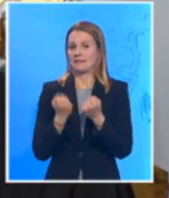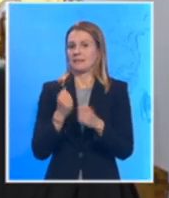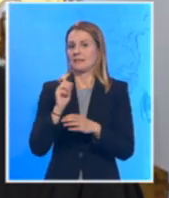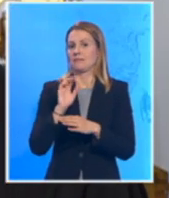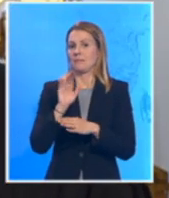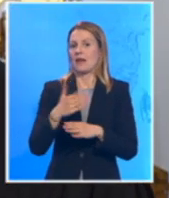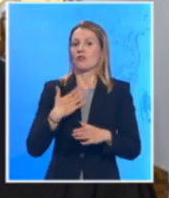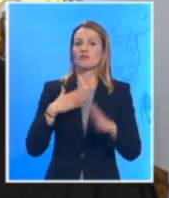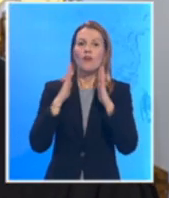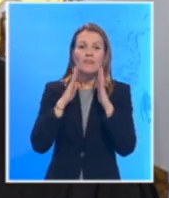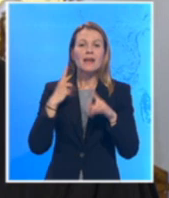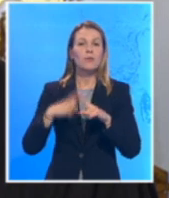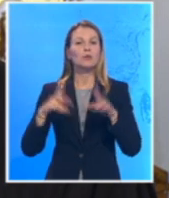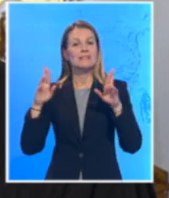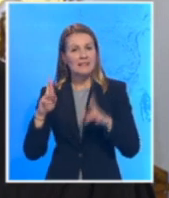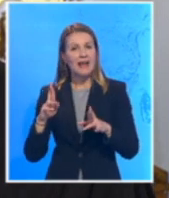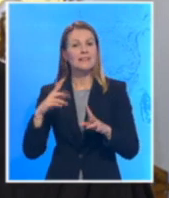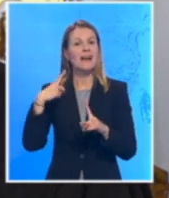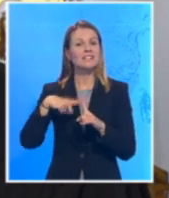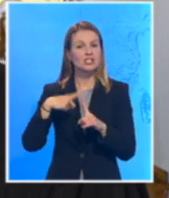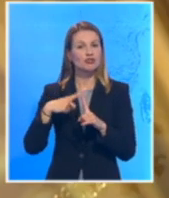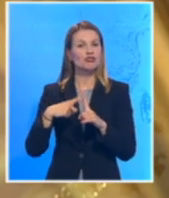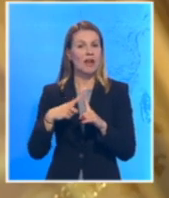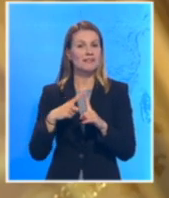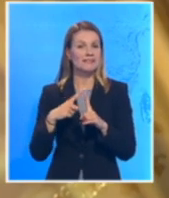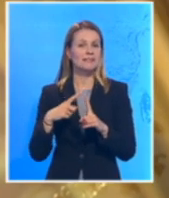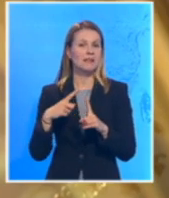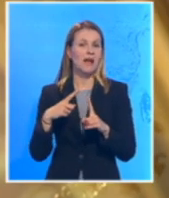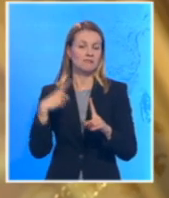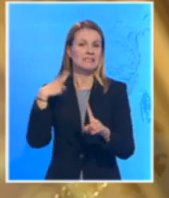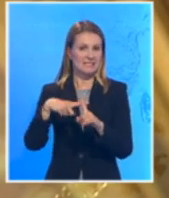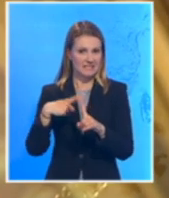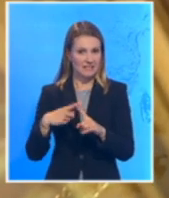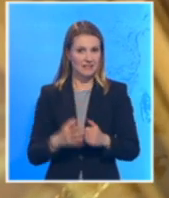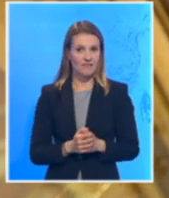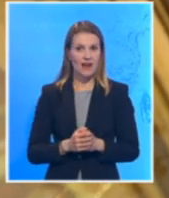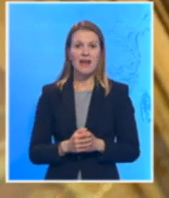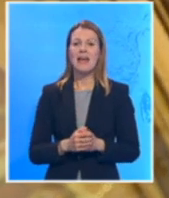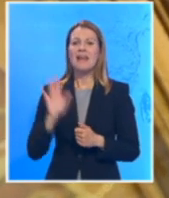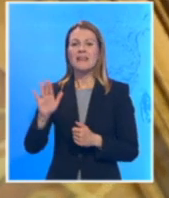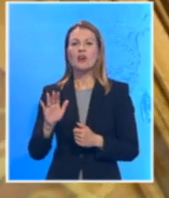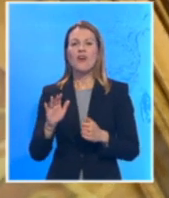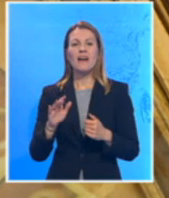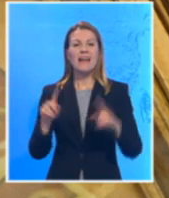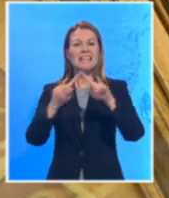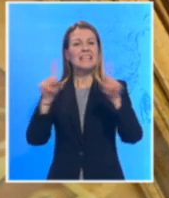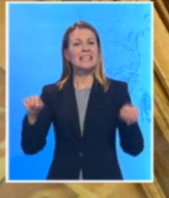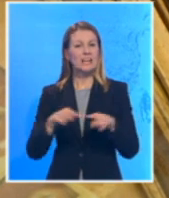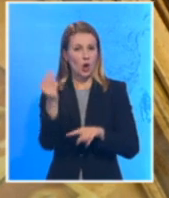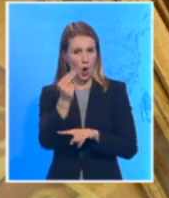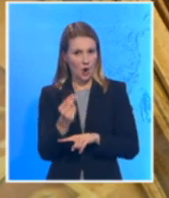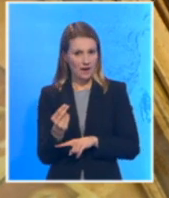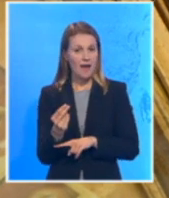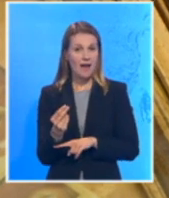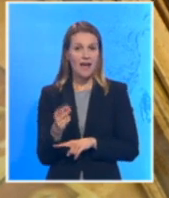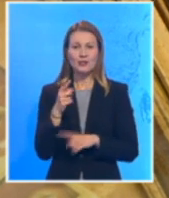mladu hrišćansku crkvu koju je Rimska imperija u to vreme proganjala. Njegova ikona sama ima tu